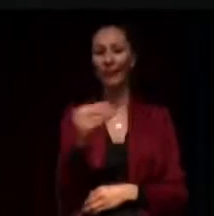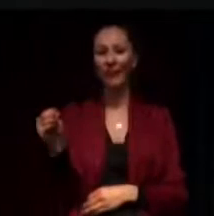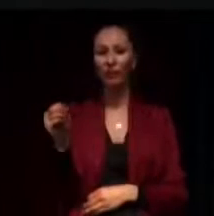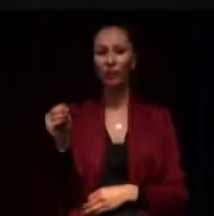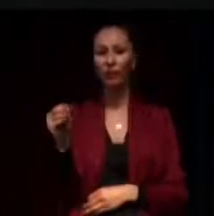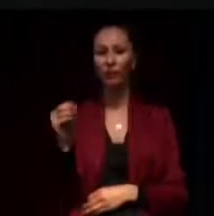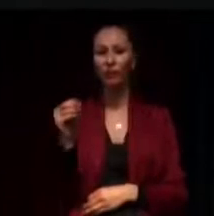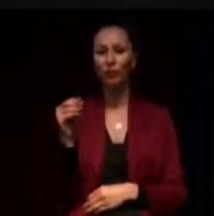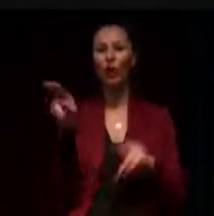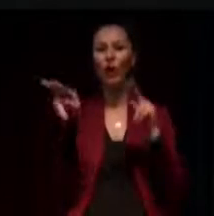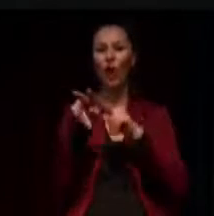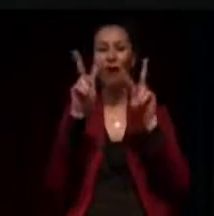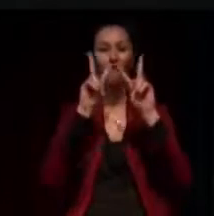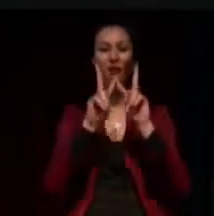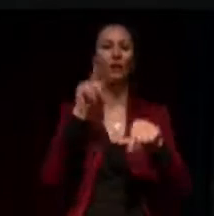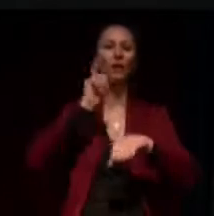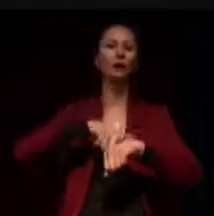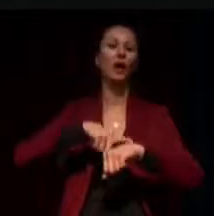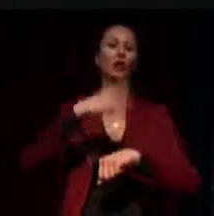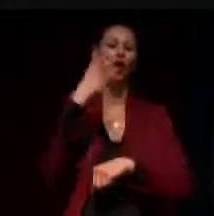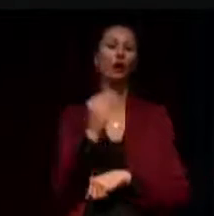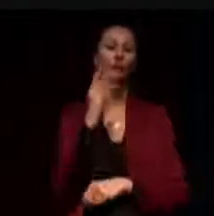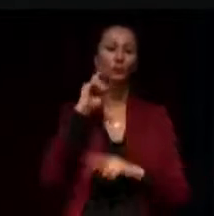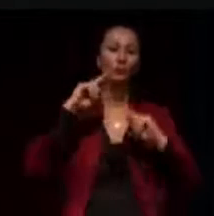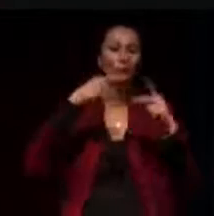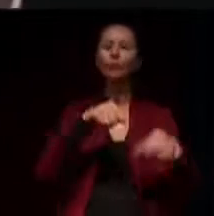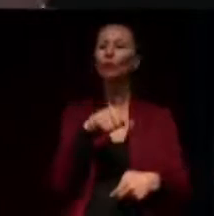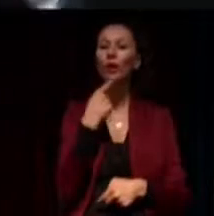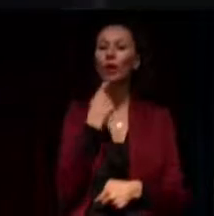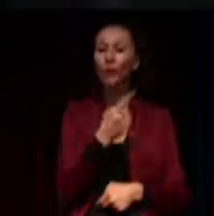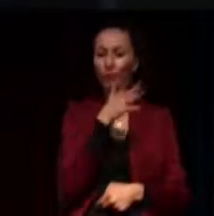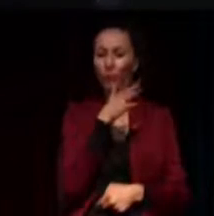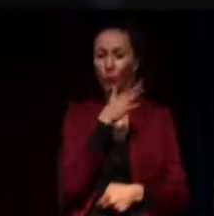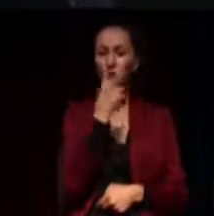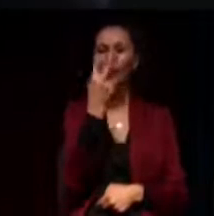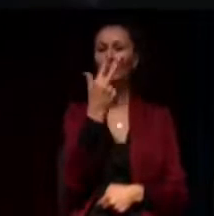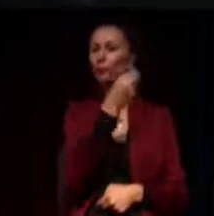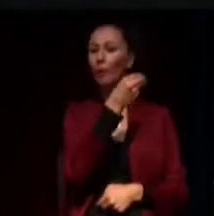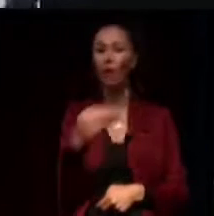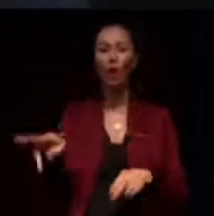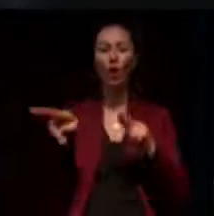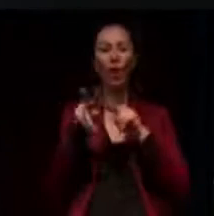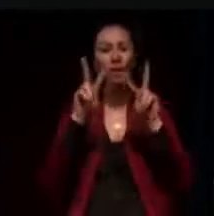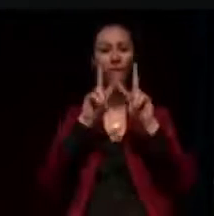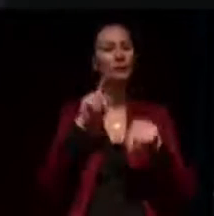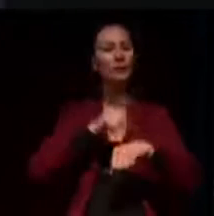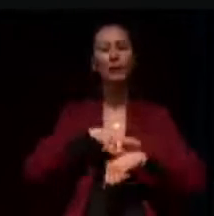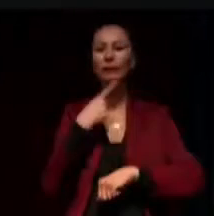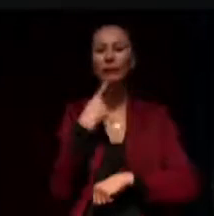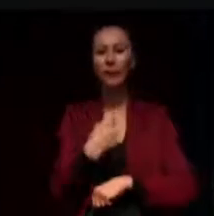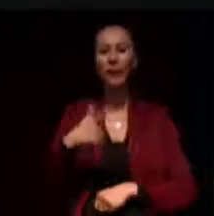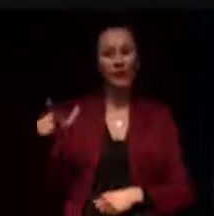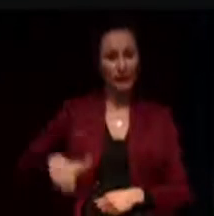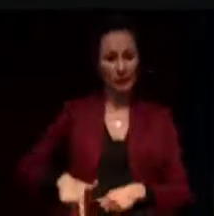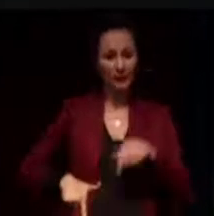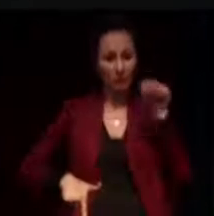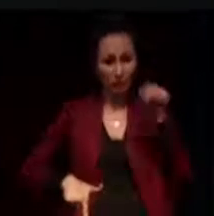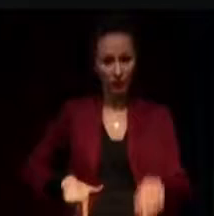2,5 milyon kilowatt saate ulaştı. Bu ne demek biliyor musunuz arkadaşlar? 2,5 milyon kilowatt saat ne demek?